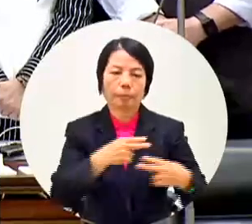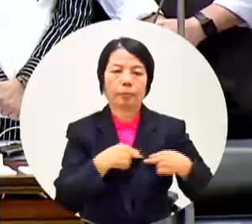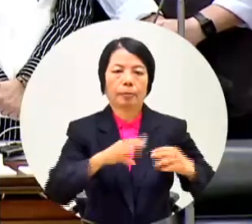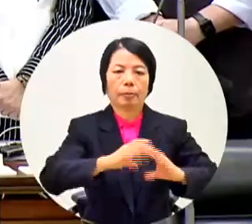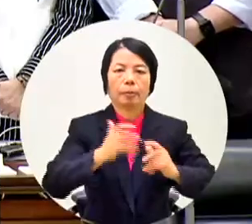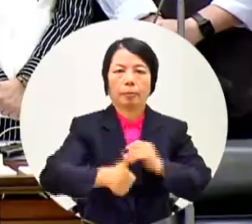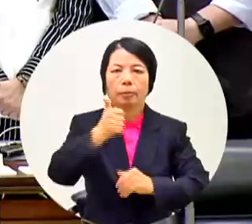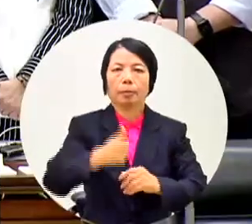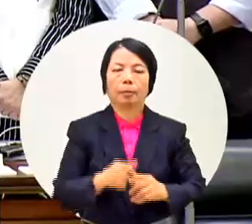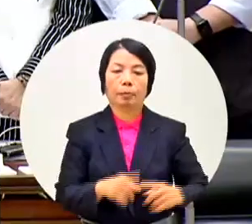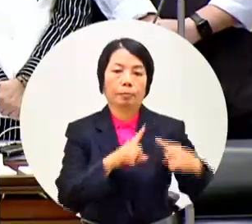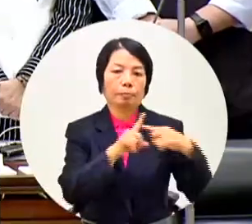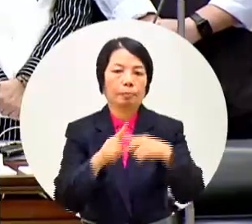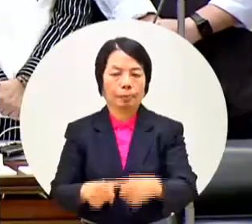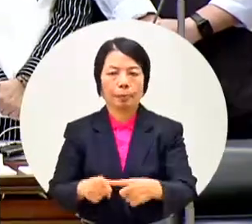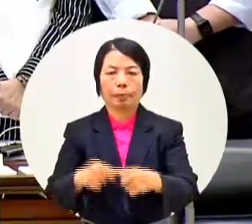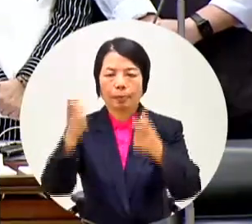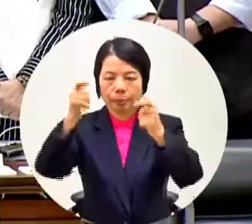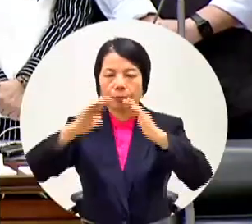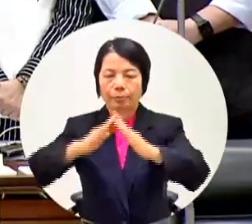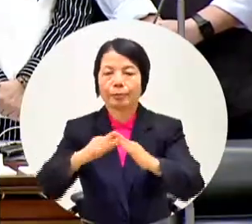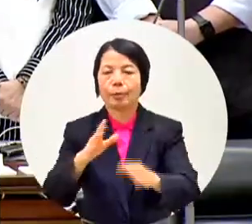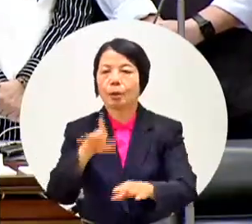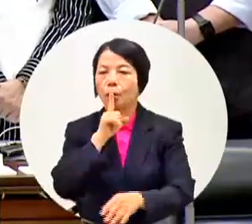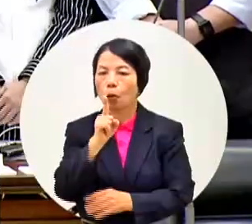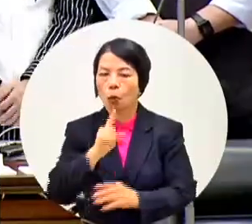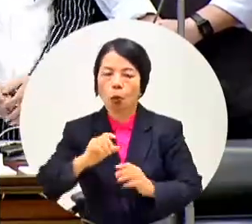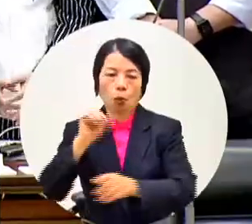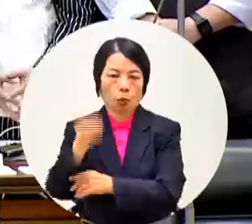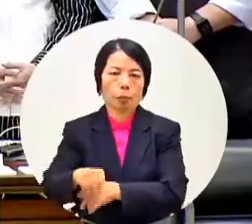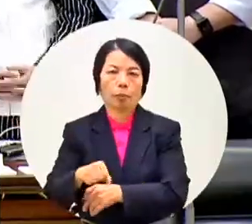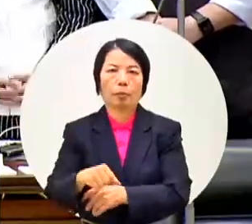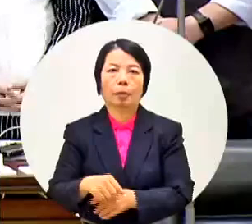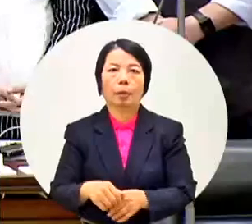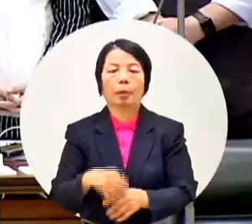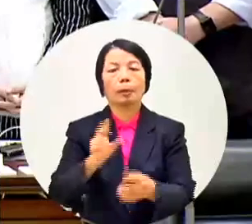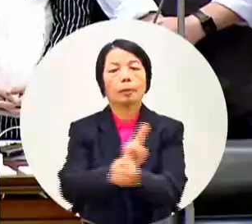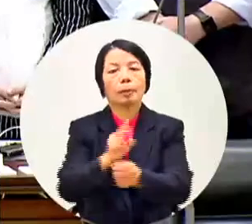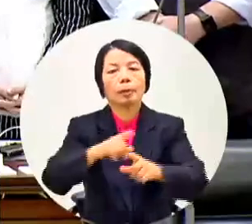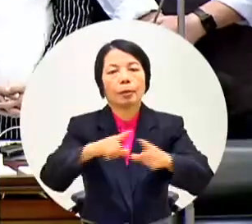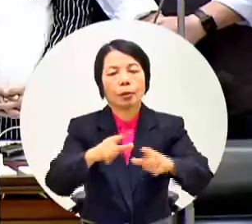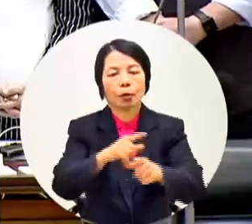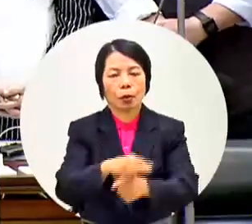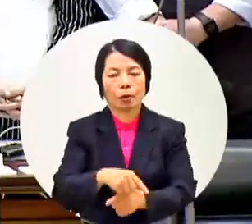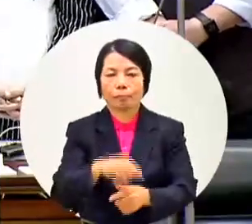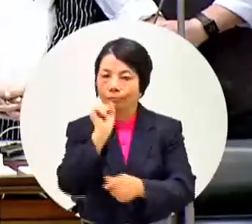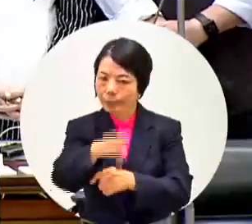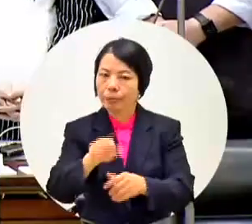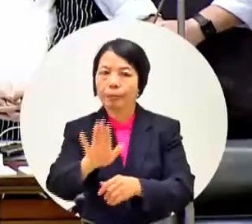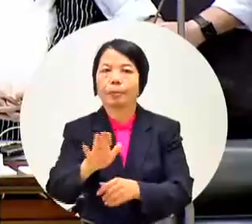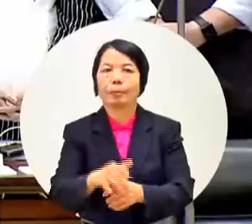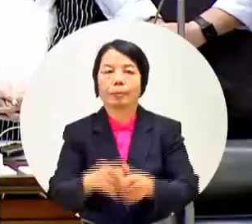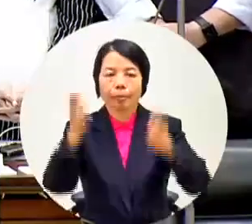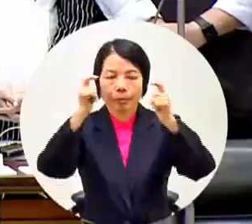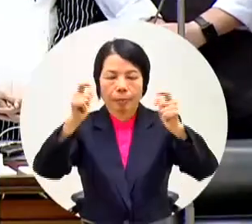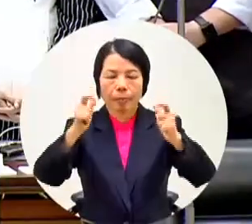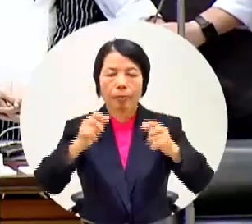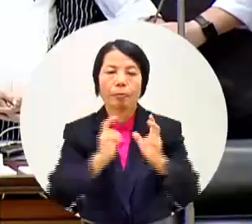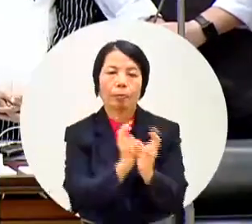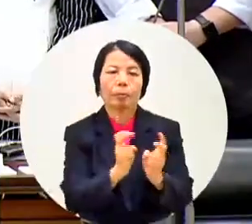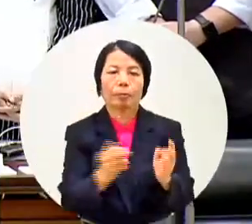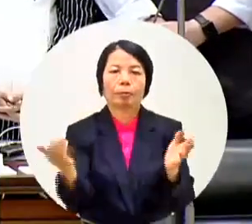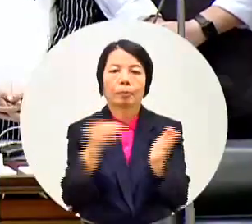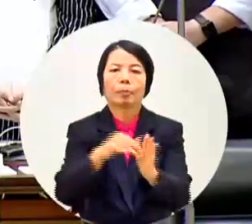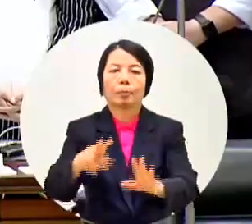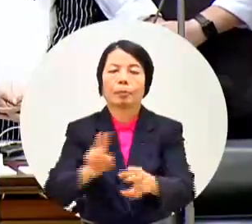支票，马嘎联盟开支票哈，高雄捷运要延伸到林园，要整个高雄市的一个